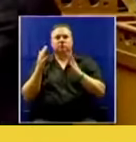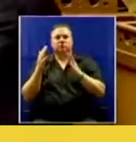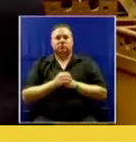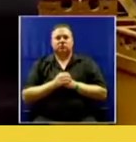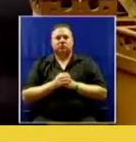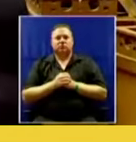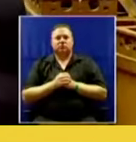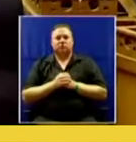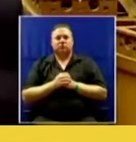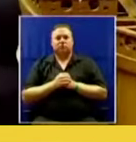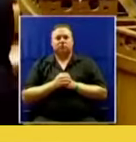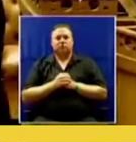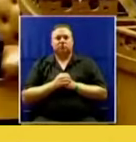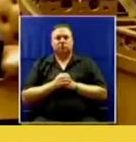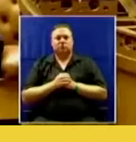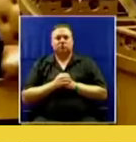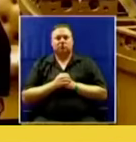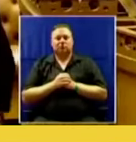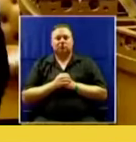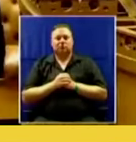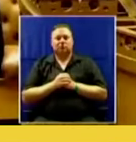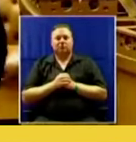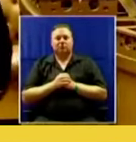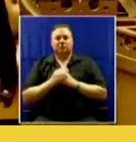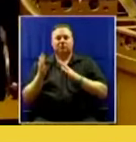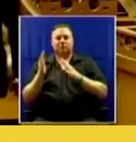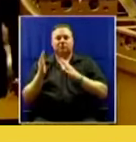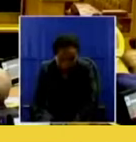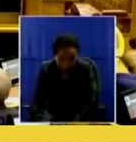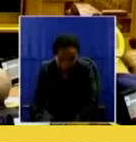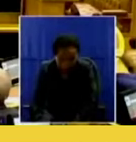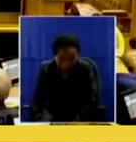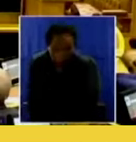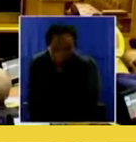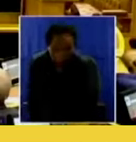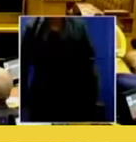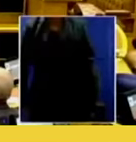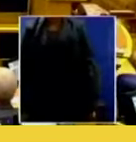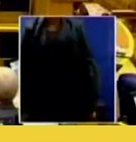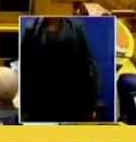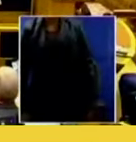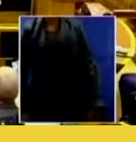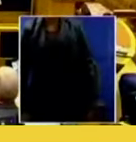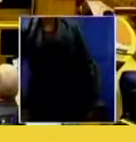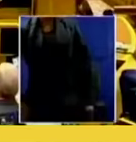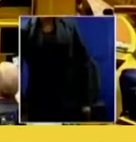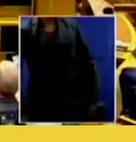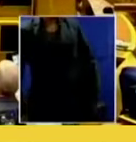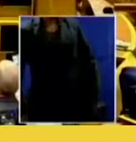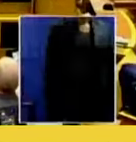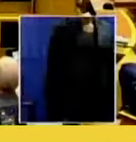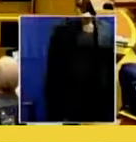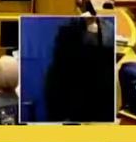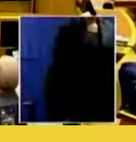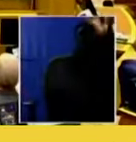De son côté, le Centre africain du contrôle des maladies a tenu à rassurer sur le vaccin AstraZeneca après des doutes quant